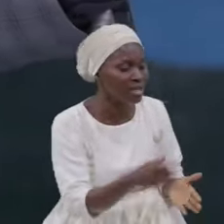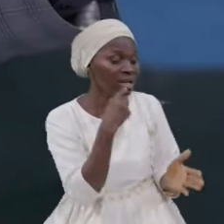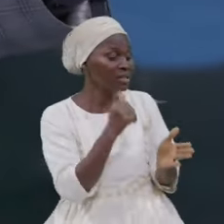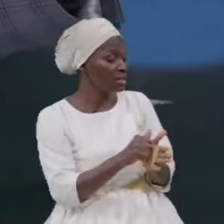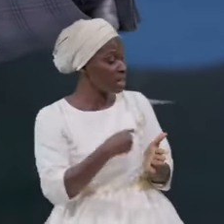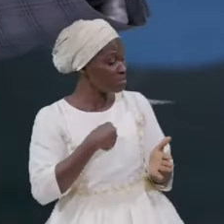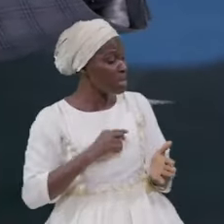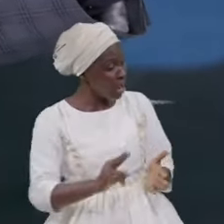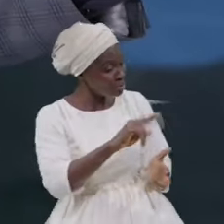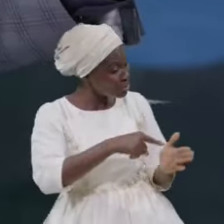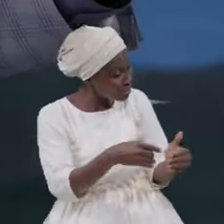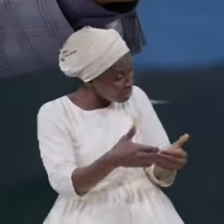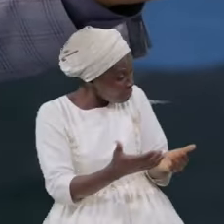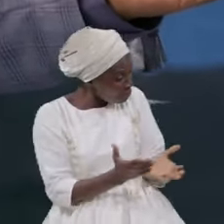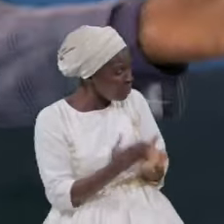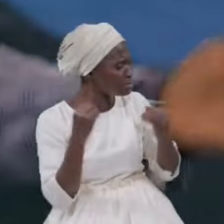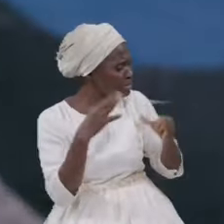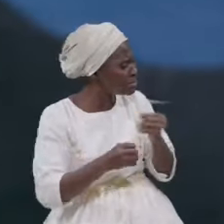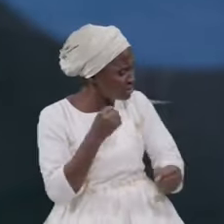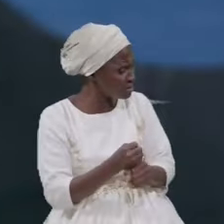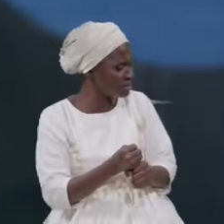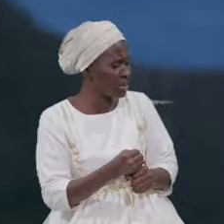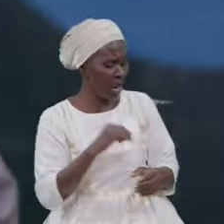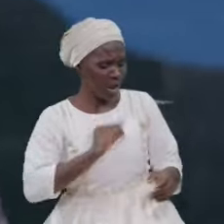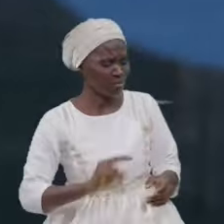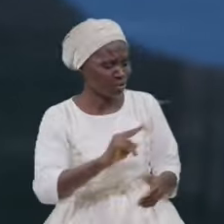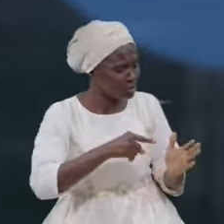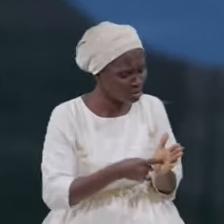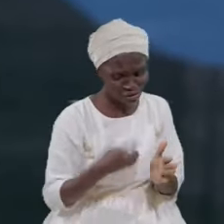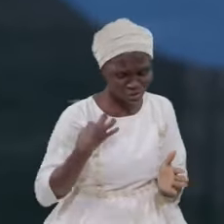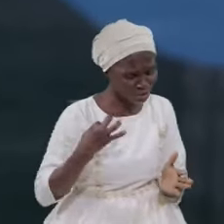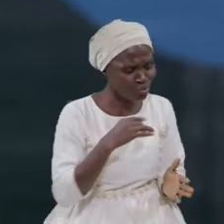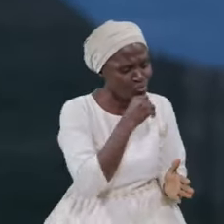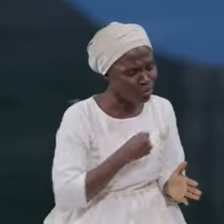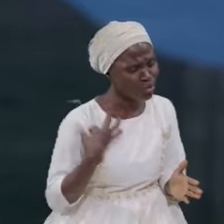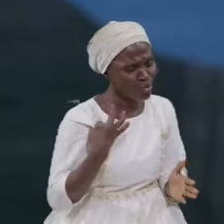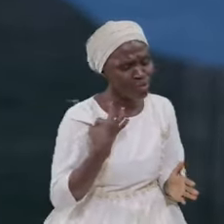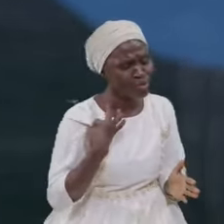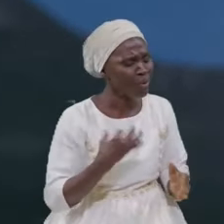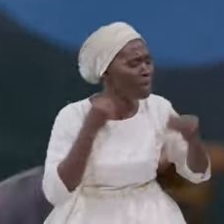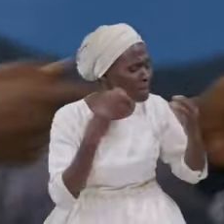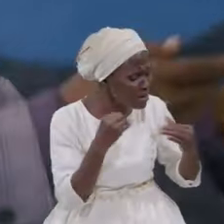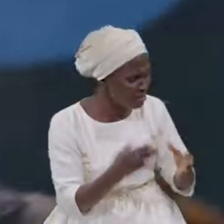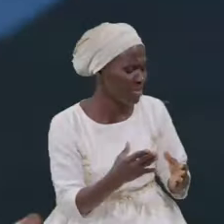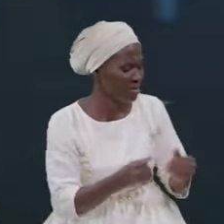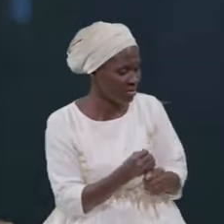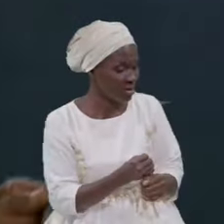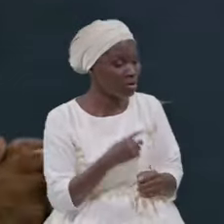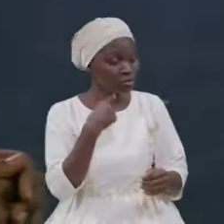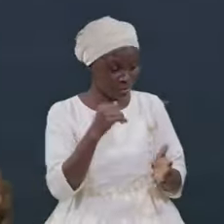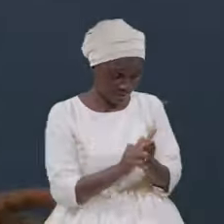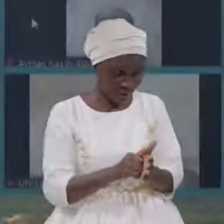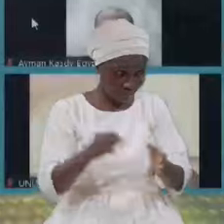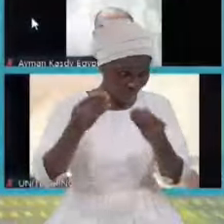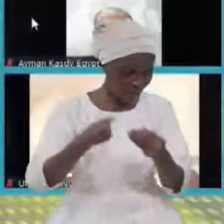longtemps, même s'il dit qu'il y a une nouvelle demeure pour moi, je veux amener ces vieux bols-là. Mais on ne te permettra pas d'amener tous